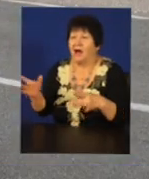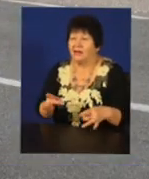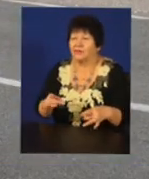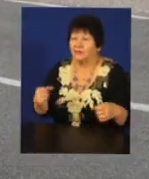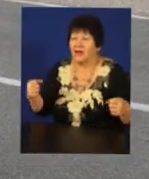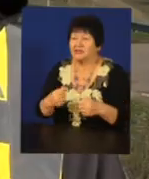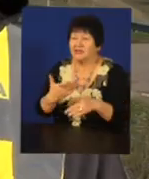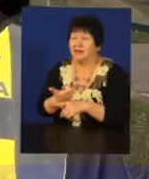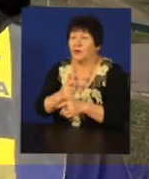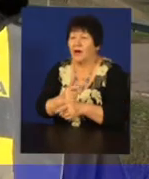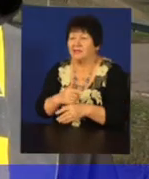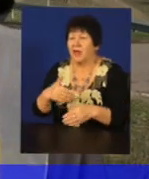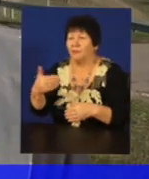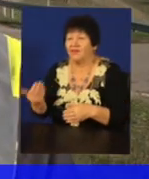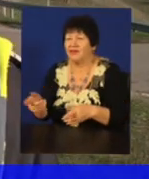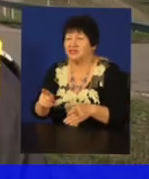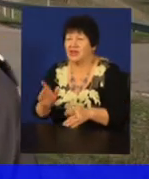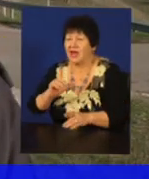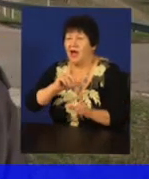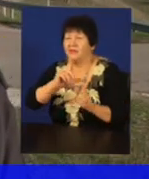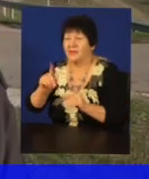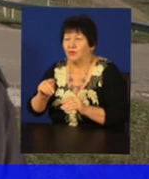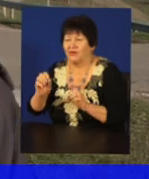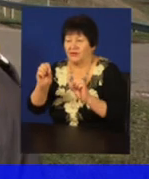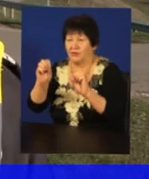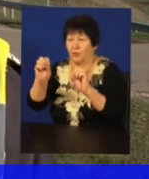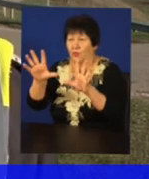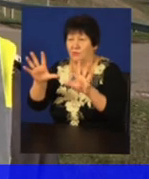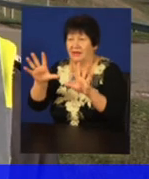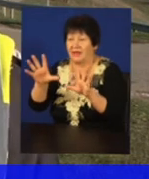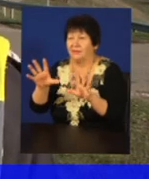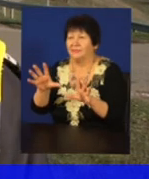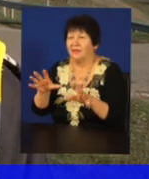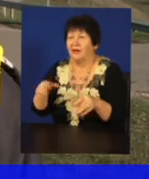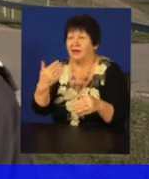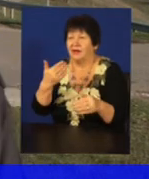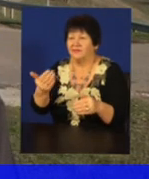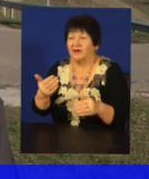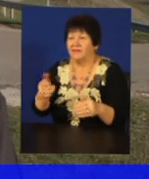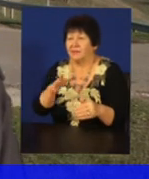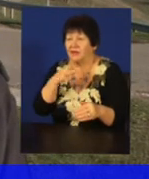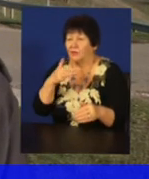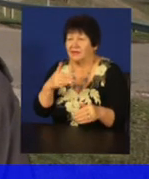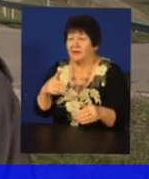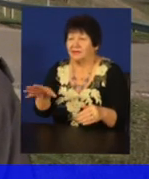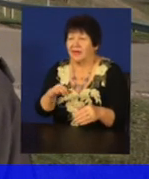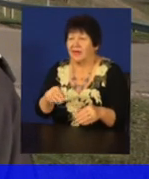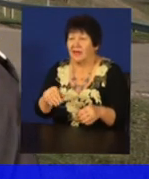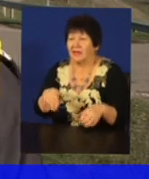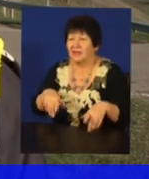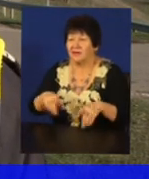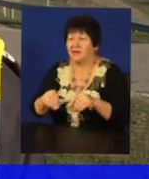accidentări. O altă condiție se ține de deplasarea cu lumina conectată în faza scurtă pe durata deplasării. Acest